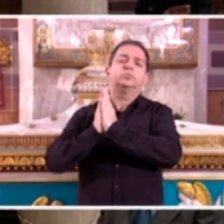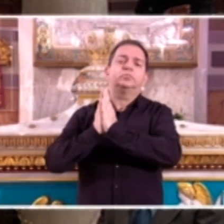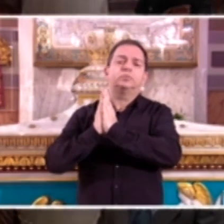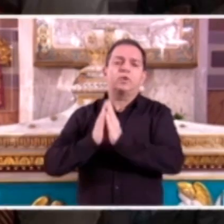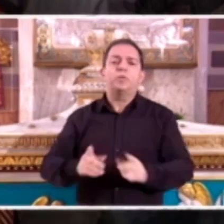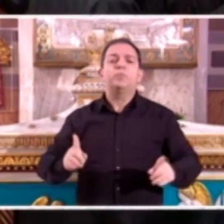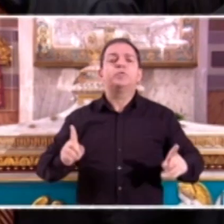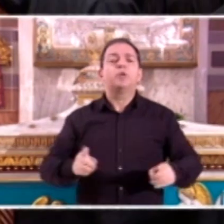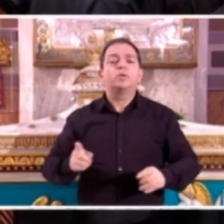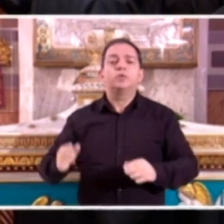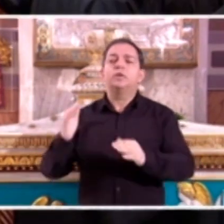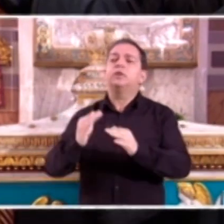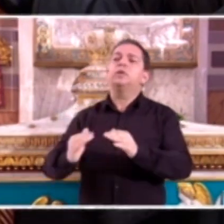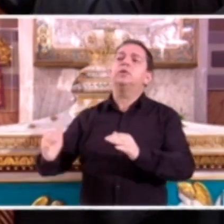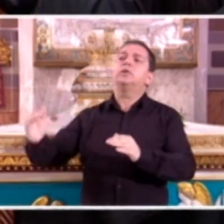δεϊθόμεν.